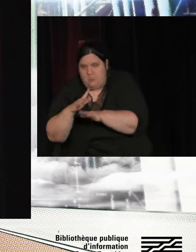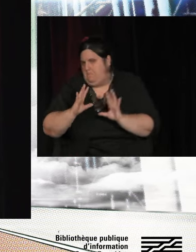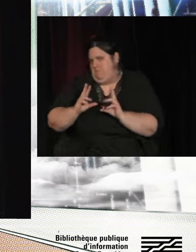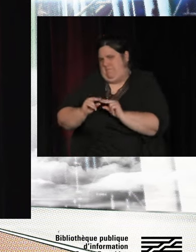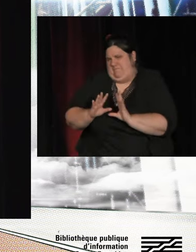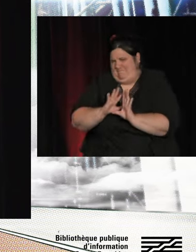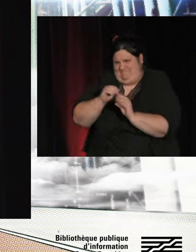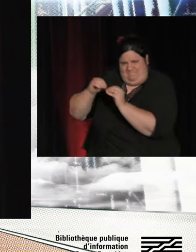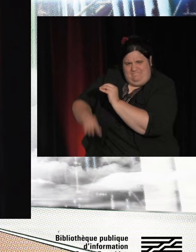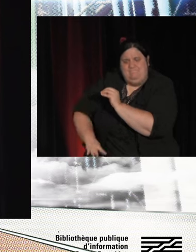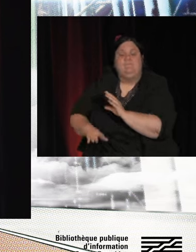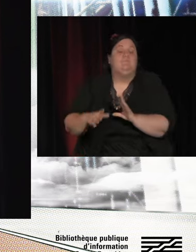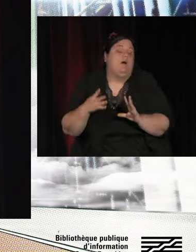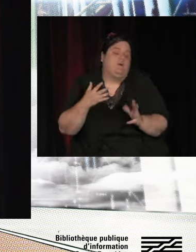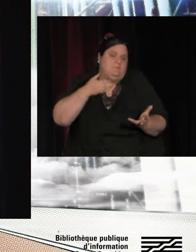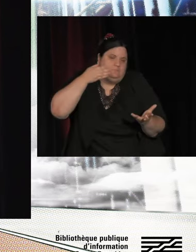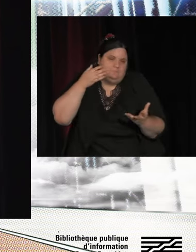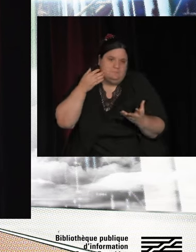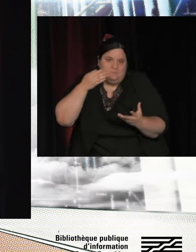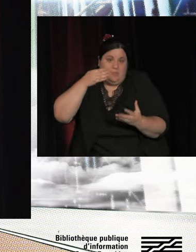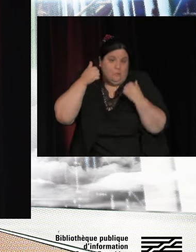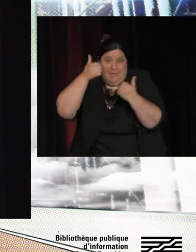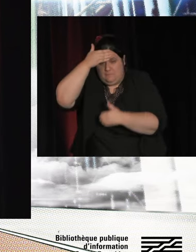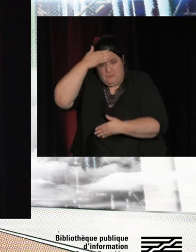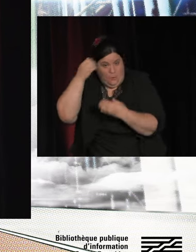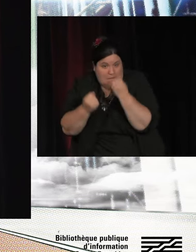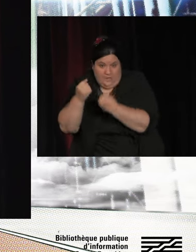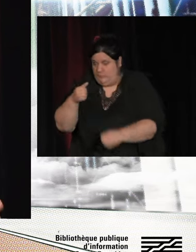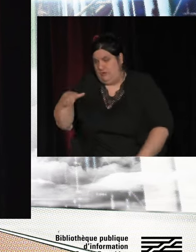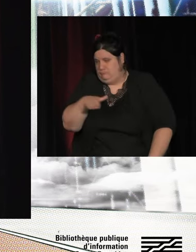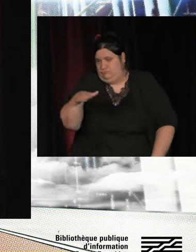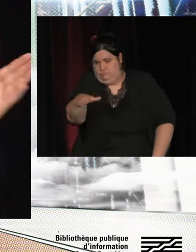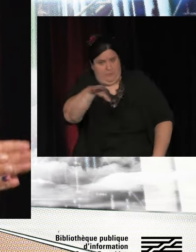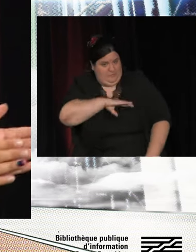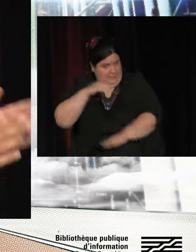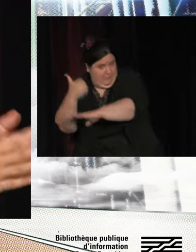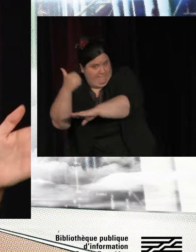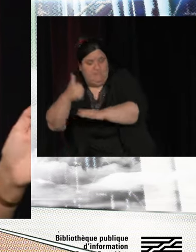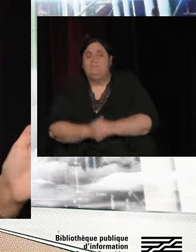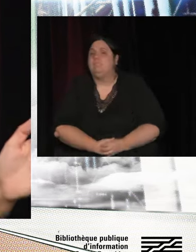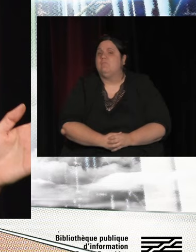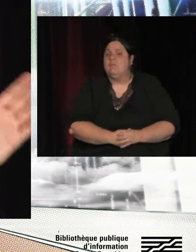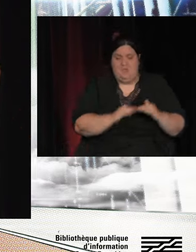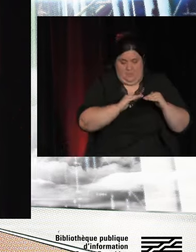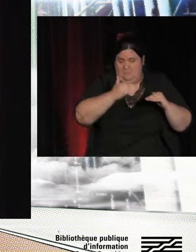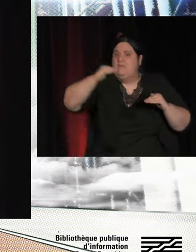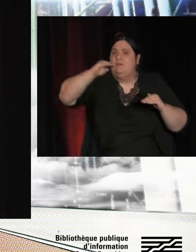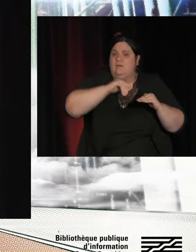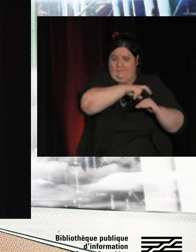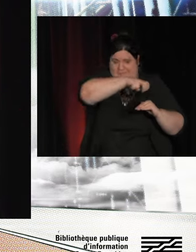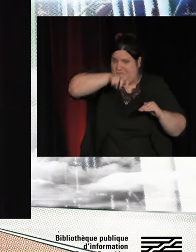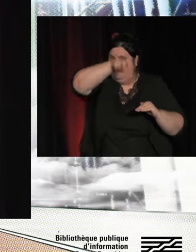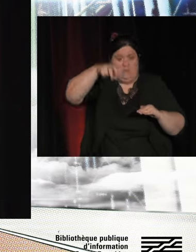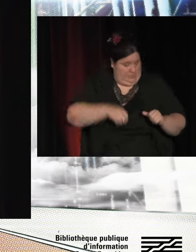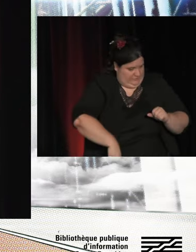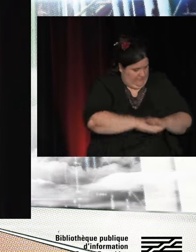passe. Mario Kart, c'est du vroom vroom, faut passer la ligne d'arrivée, tout le monde comprend. Un platformer, tu démarres à gauche, faut aller jusqu'à la fin du niveau, tout